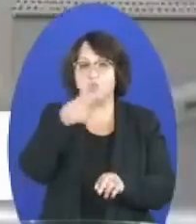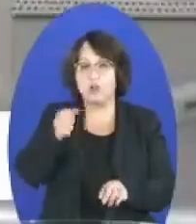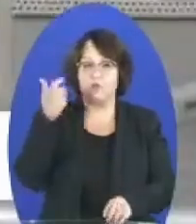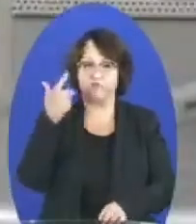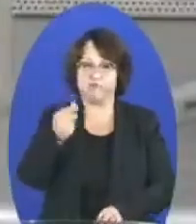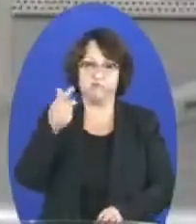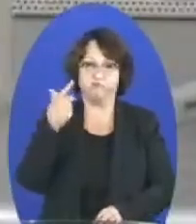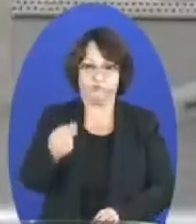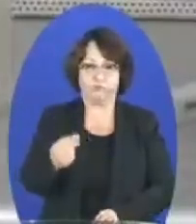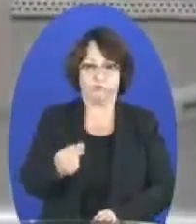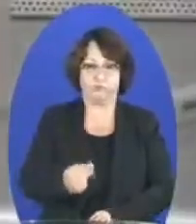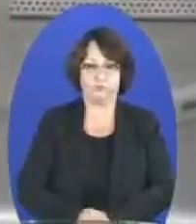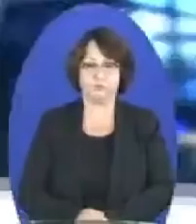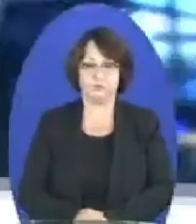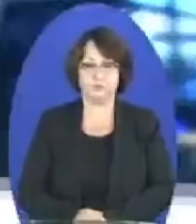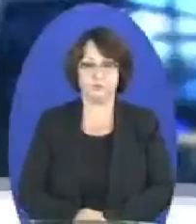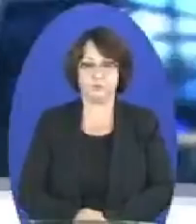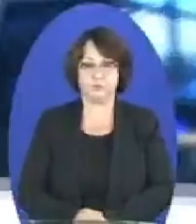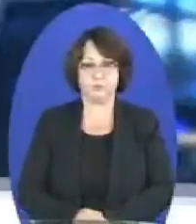байна.